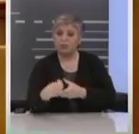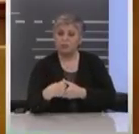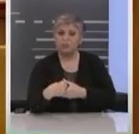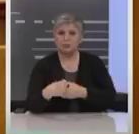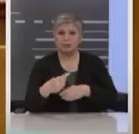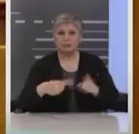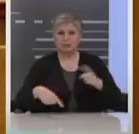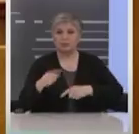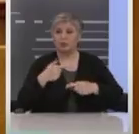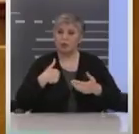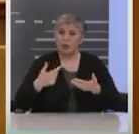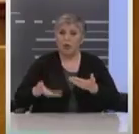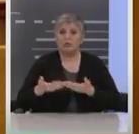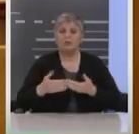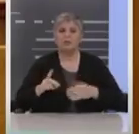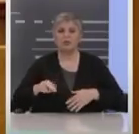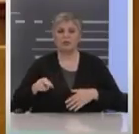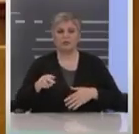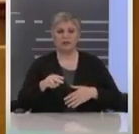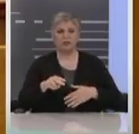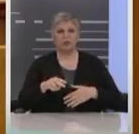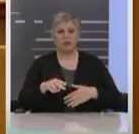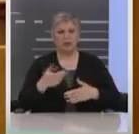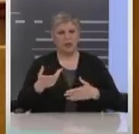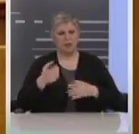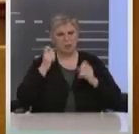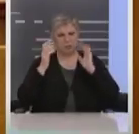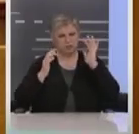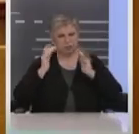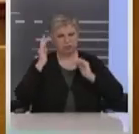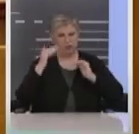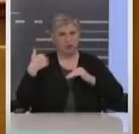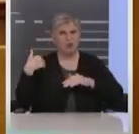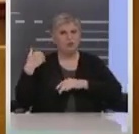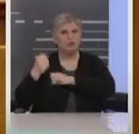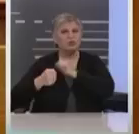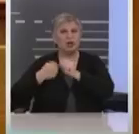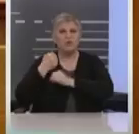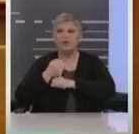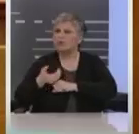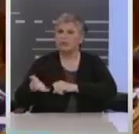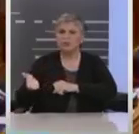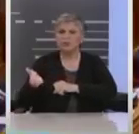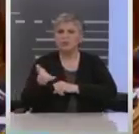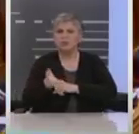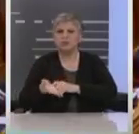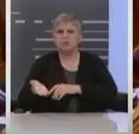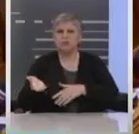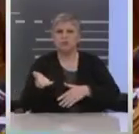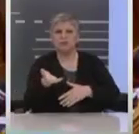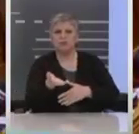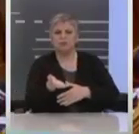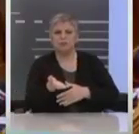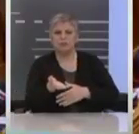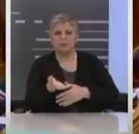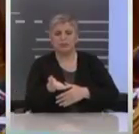των εξυπηρετήσεων. Πού ήσασταν? Εκτός αν ισχυρίζεστε, κυρίες και κύριοι συνάδελφοι